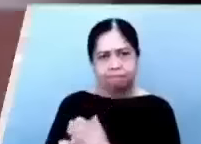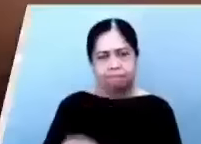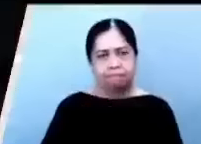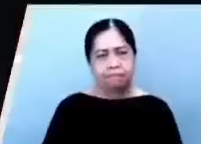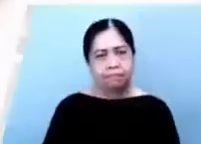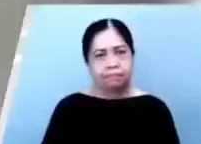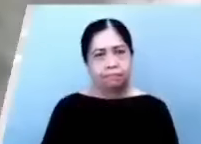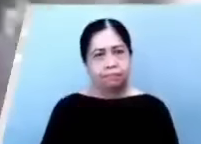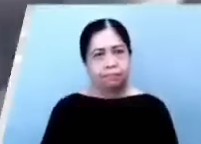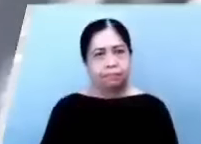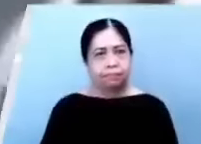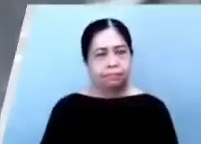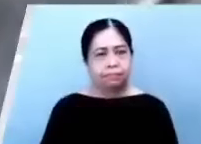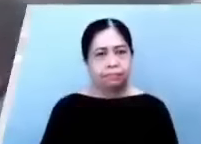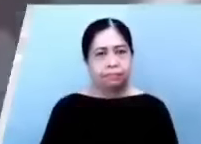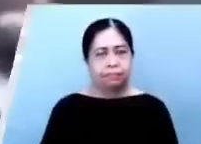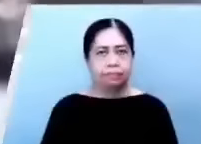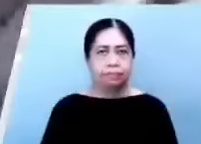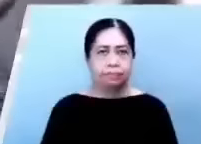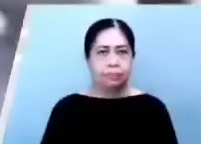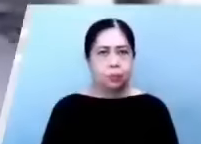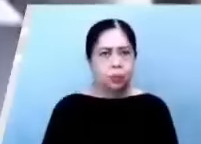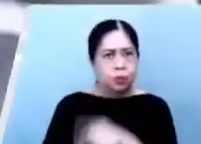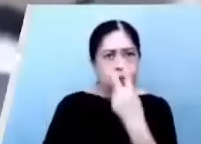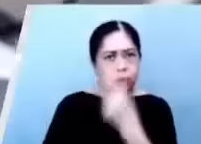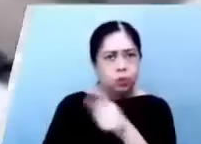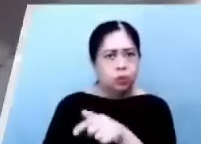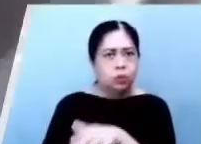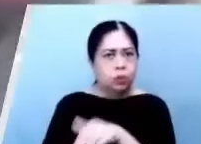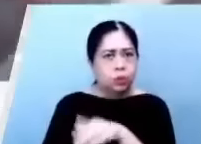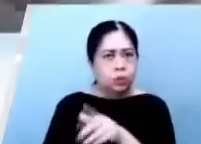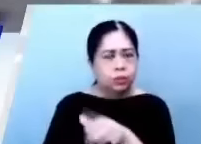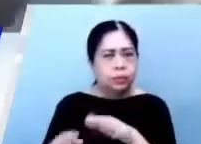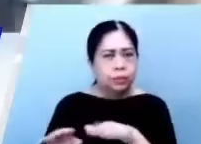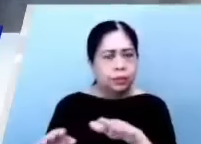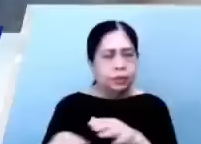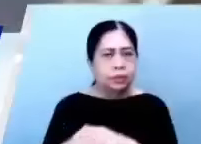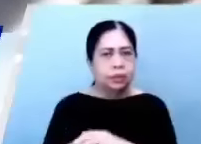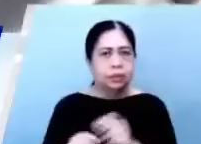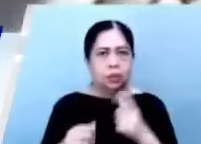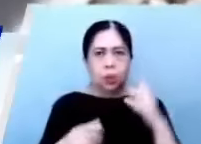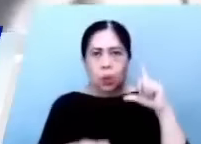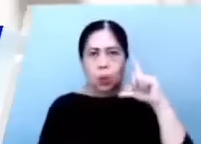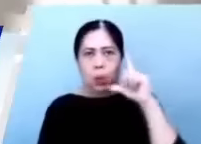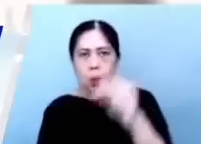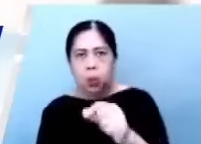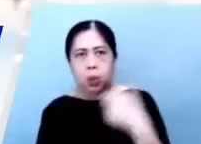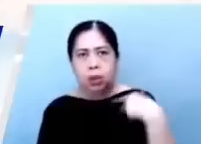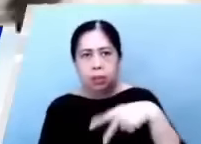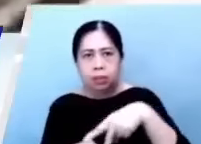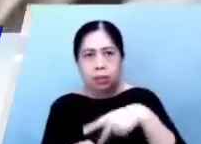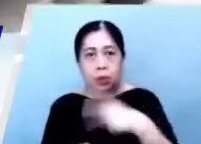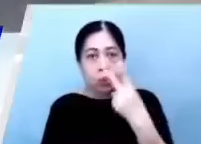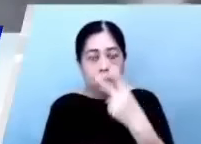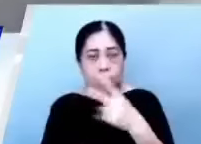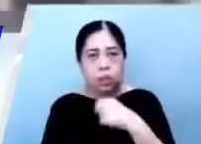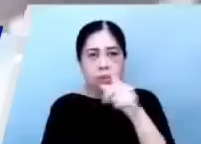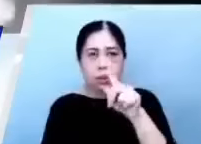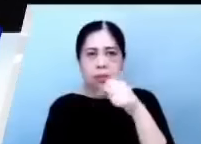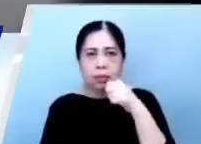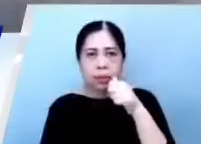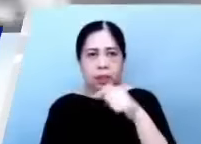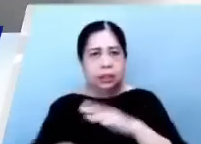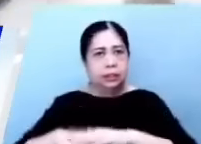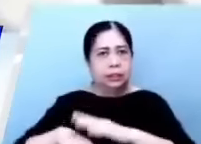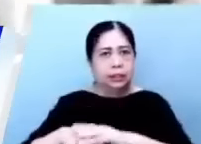Huminto ka sa atin! Matapot na yung bata, oh! Kumarurot ang rider na yan na may angkas na dalawang bata at isang babae nang sitahin ng